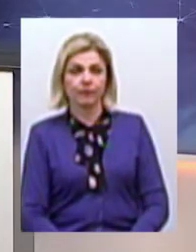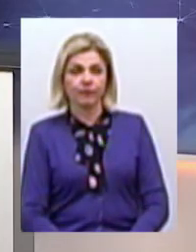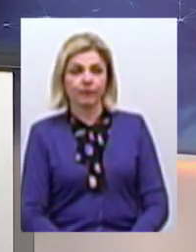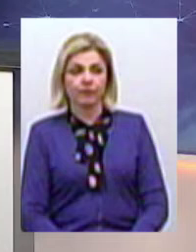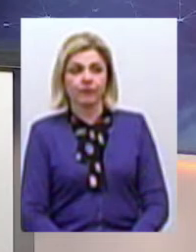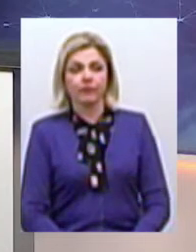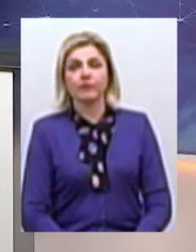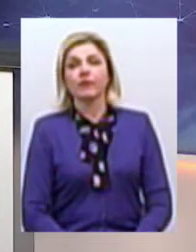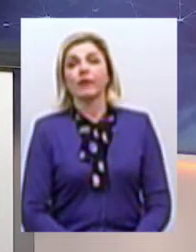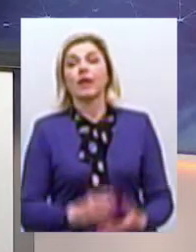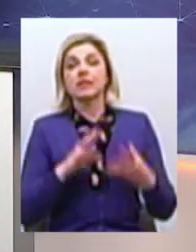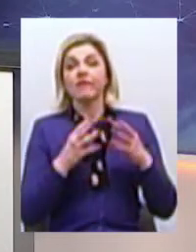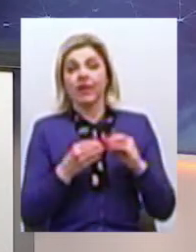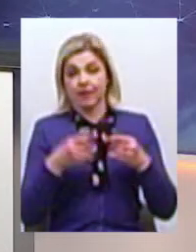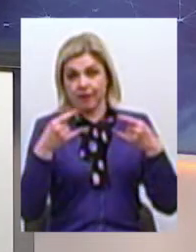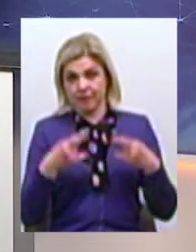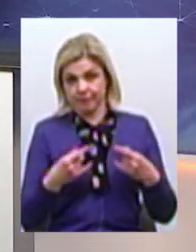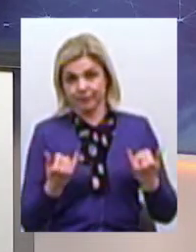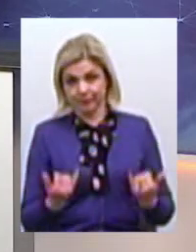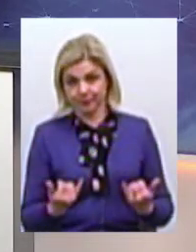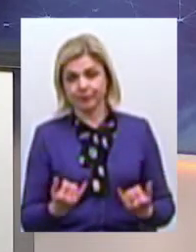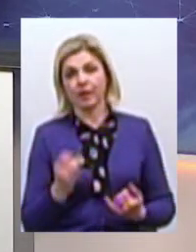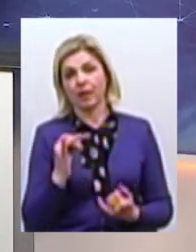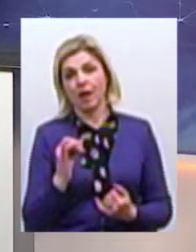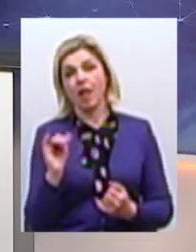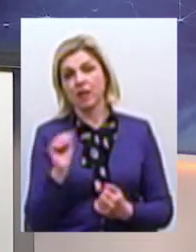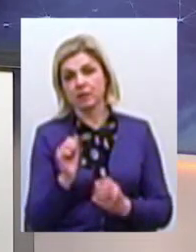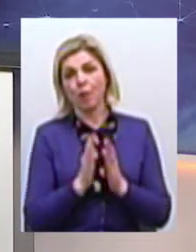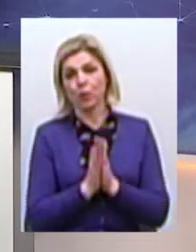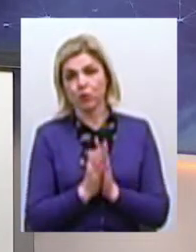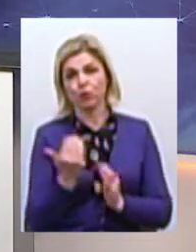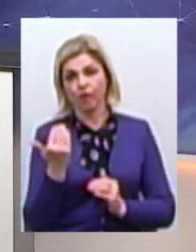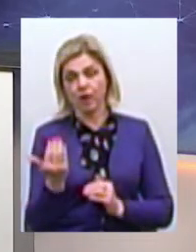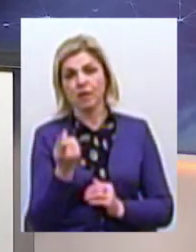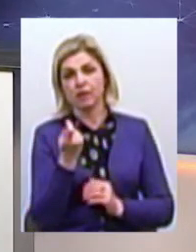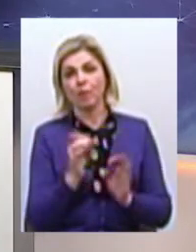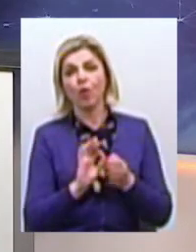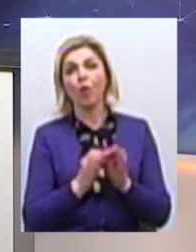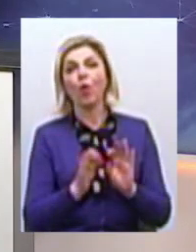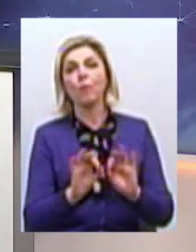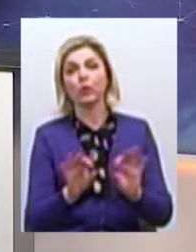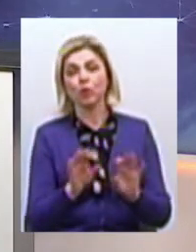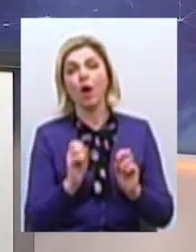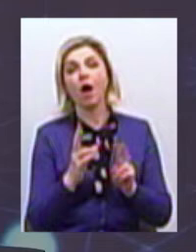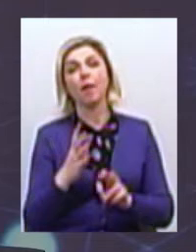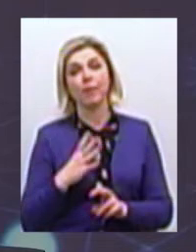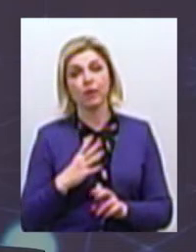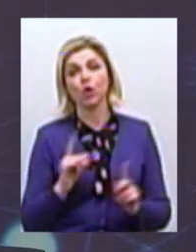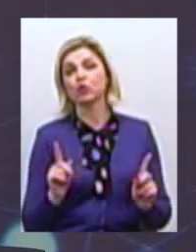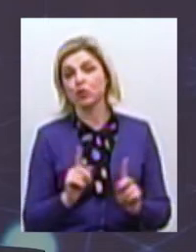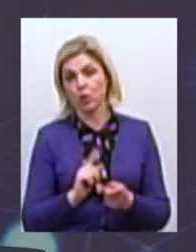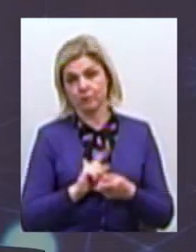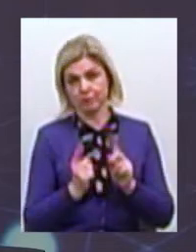Звіти наживо в прямому ефірі. Олександре, спочатку попрошу вас трошки прокоментувати, як було, що стало.